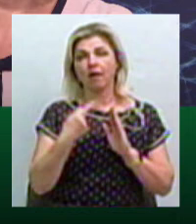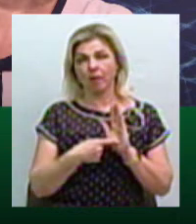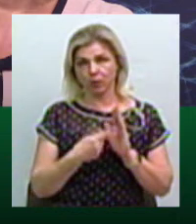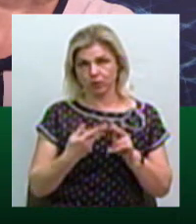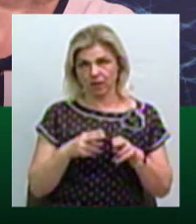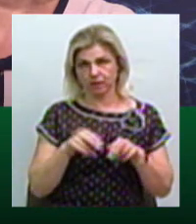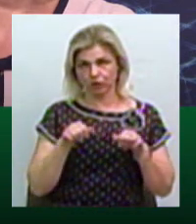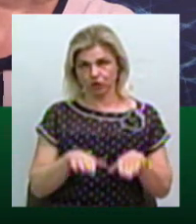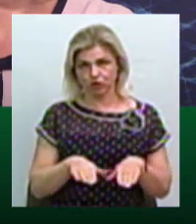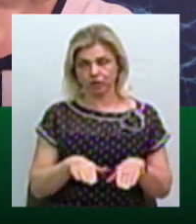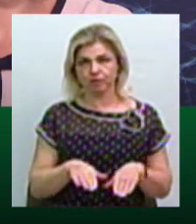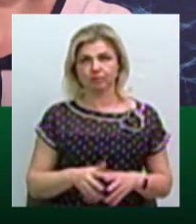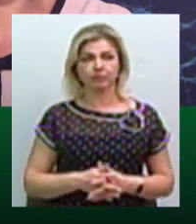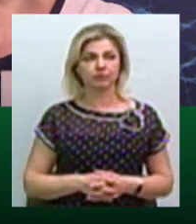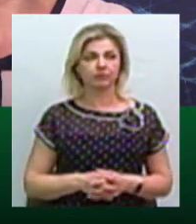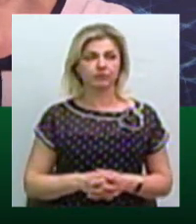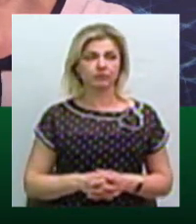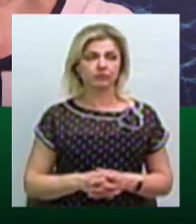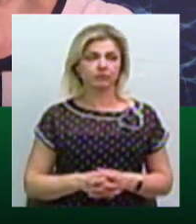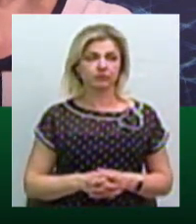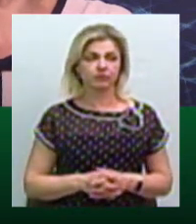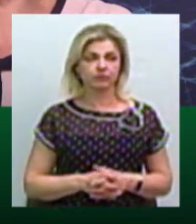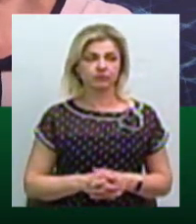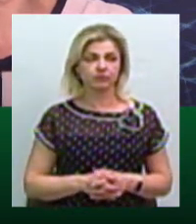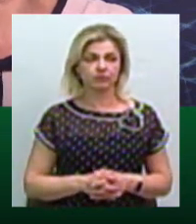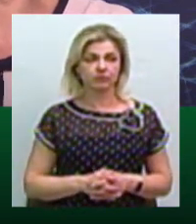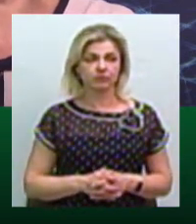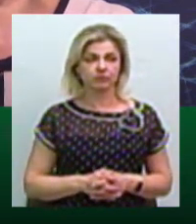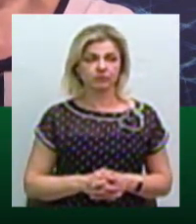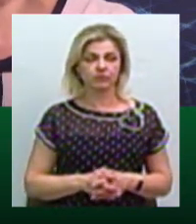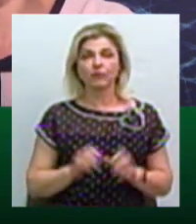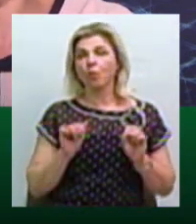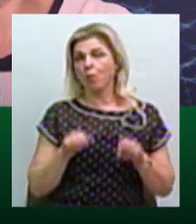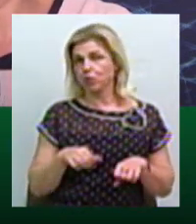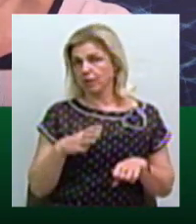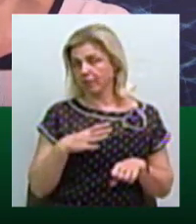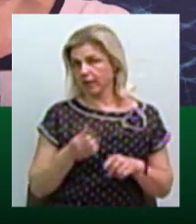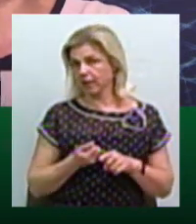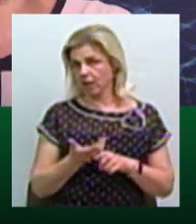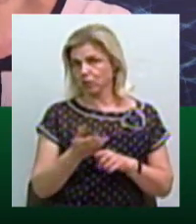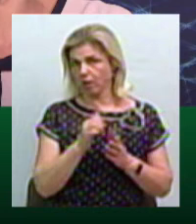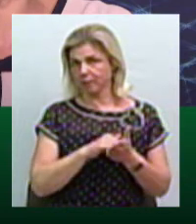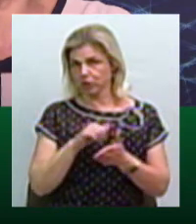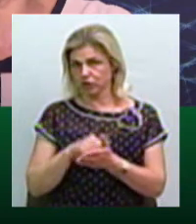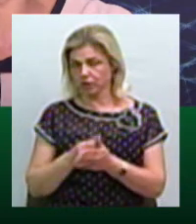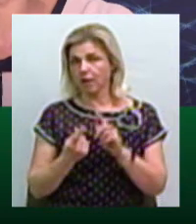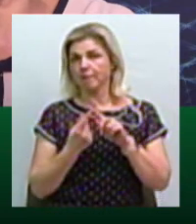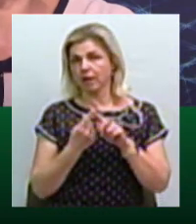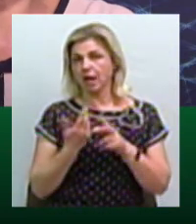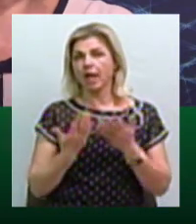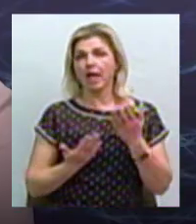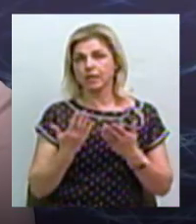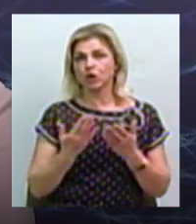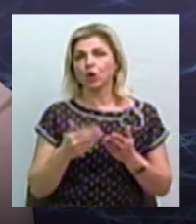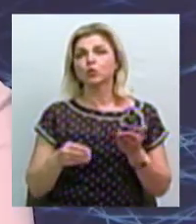вопрос? Ольга, ну, будь ласка. Може бути декілька причин. По-перше, якщо це субсидія, тверде паливо